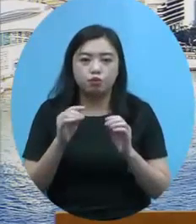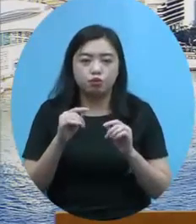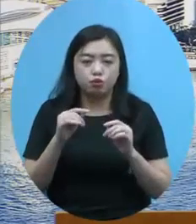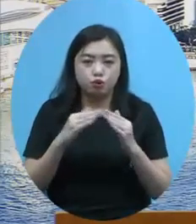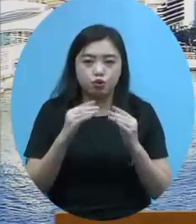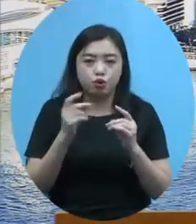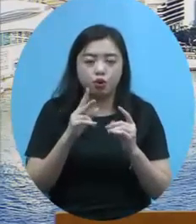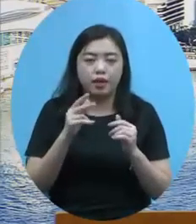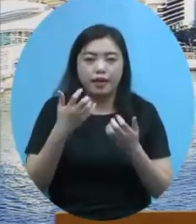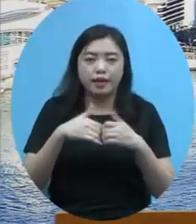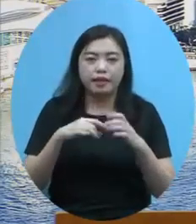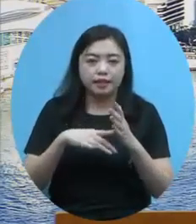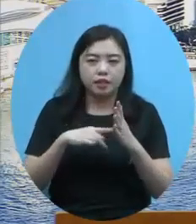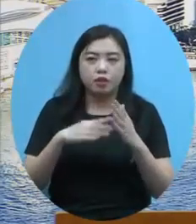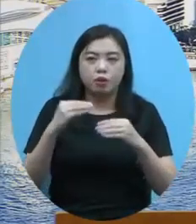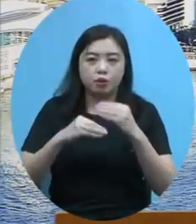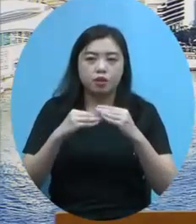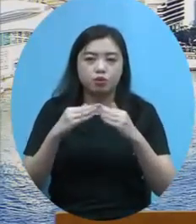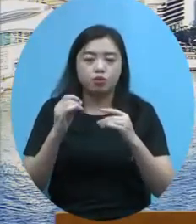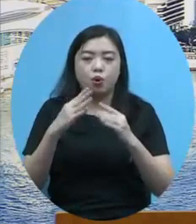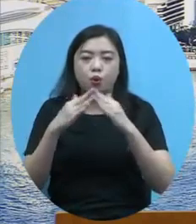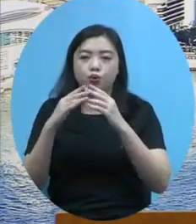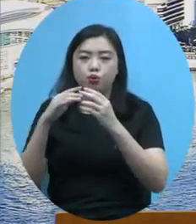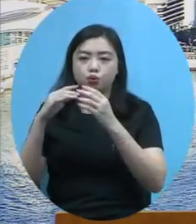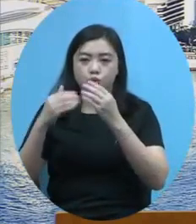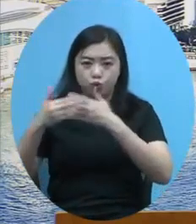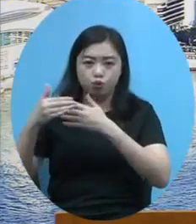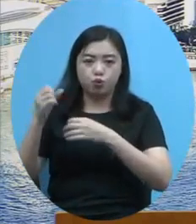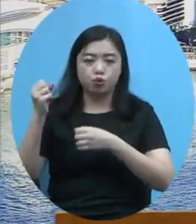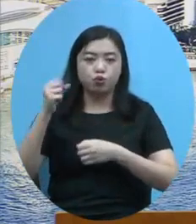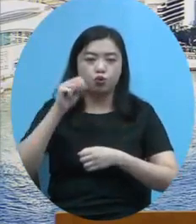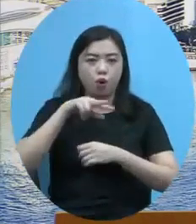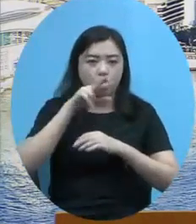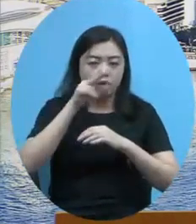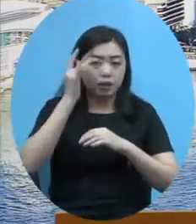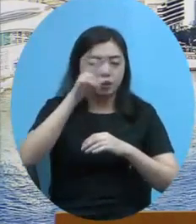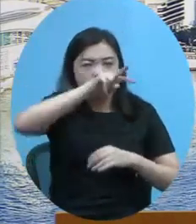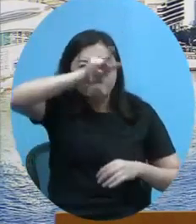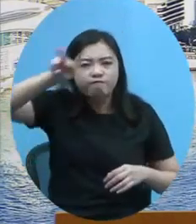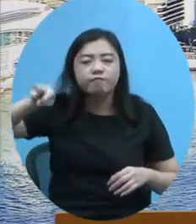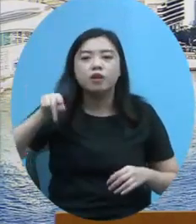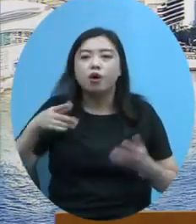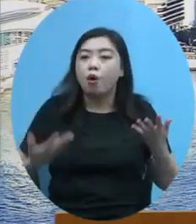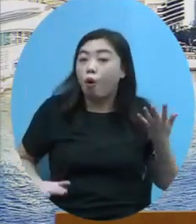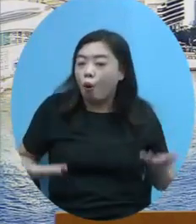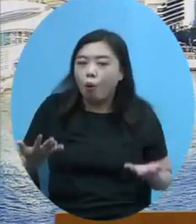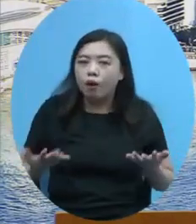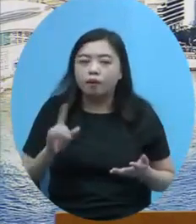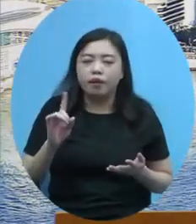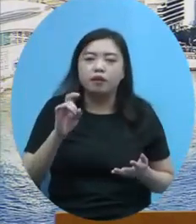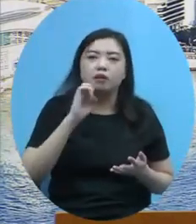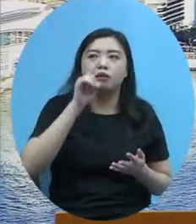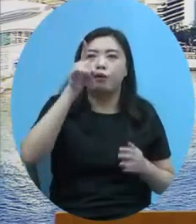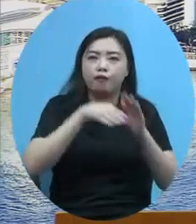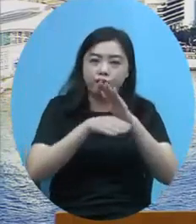處同埋係屋宇署嘅同事咧，再次巡視呢間酒店，咁都發現可能有機會就係喺